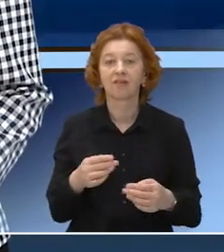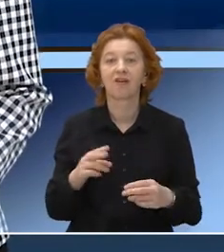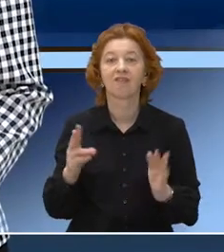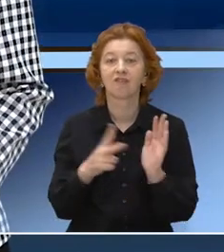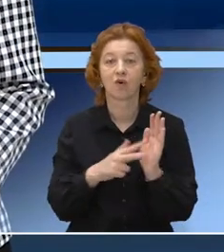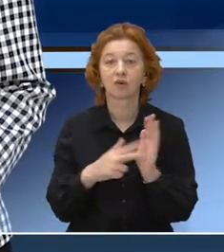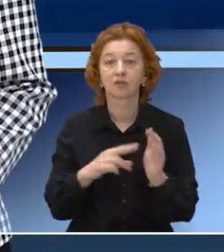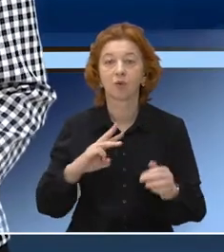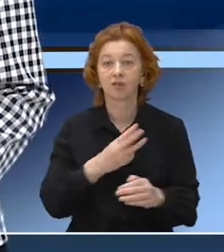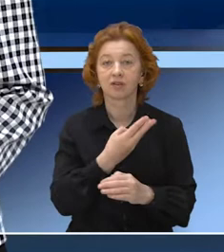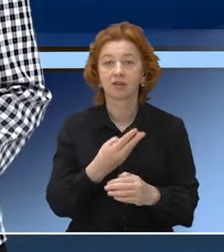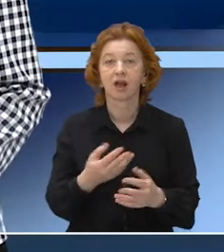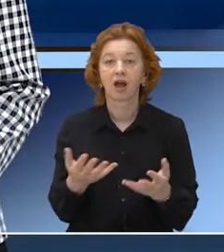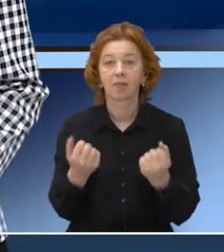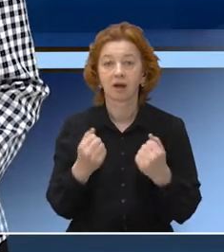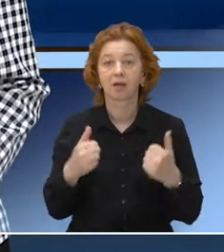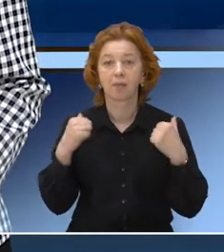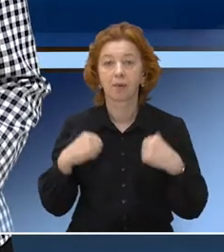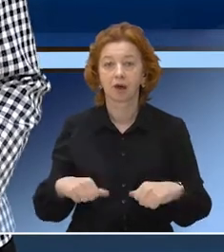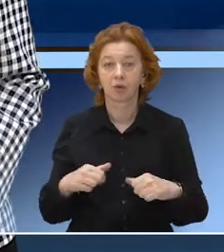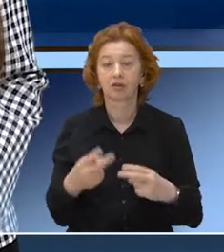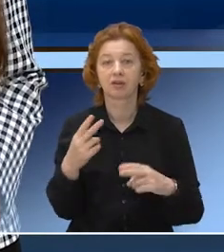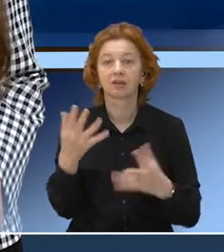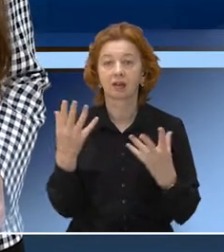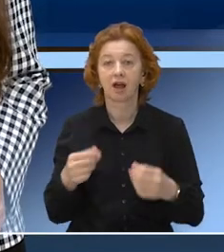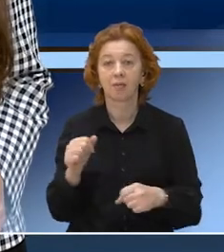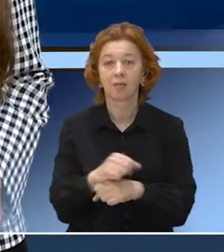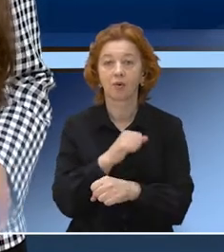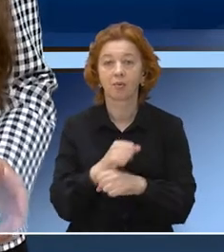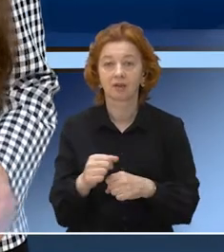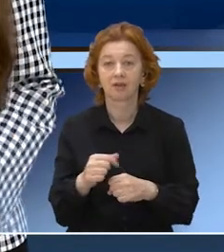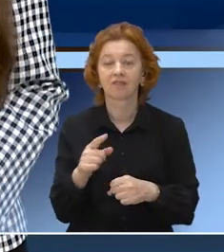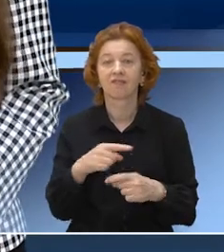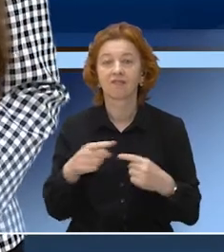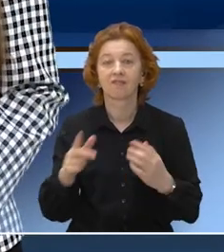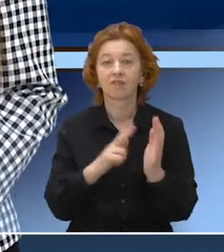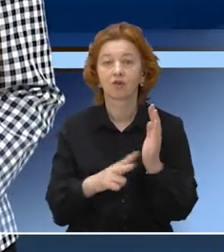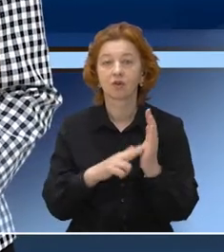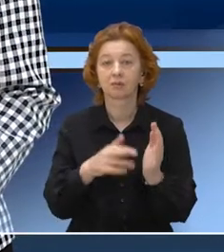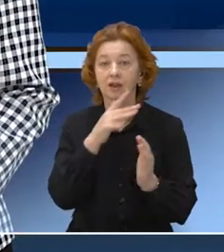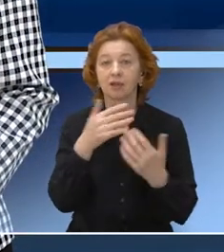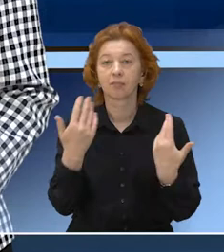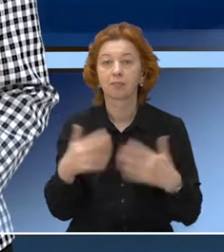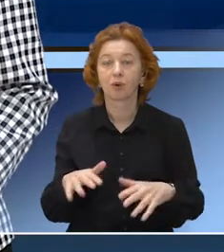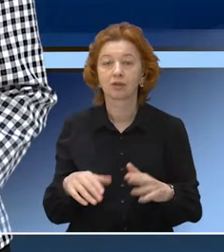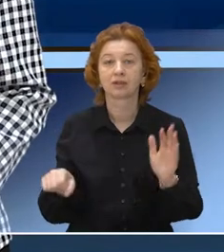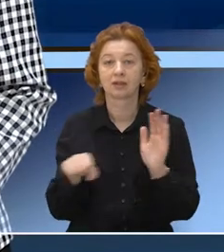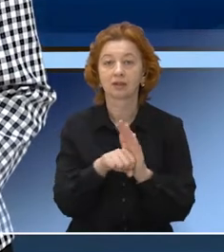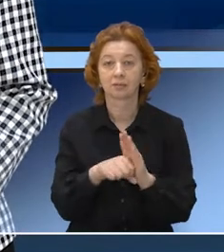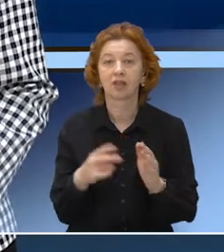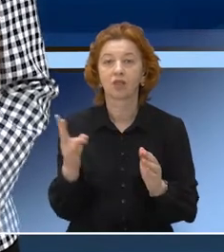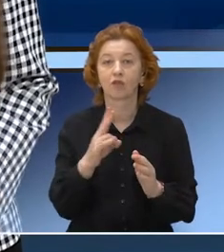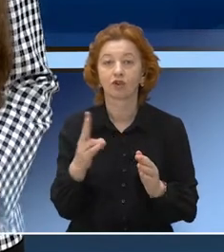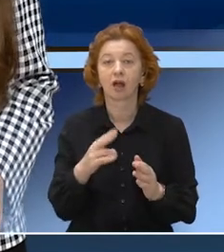офицеров Красной Армии обрели покой в родной земле накануне Дня Победы. Через 80 лет после гибели. В